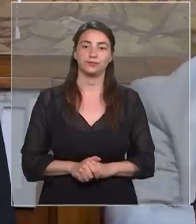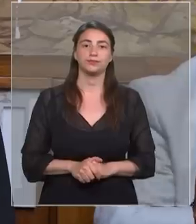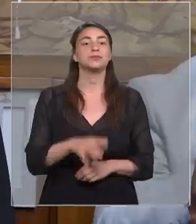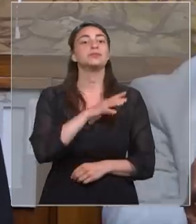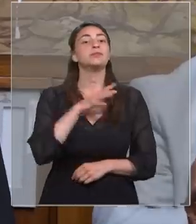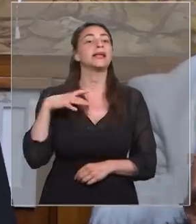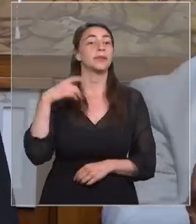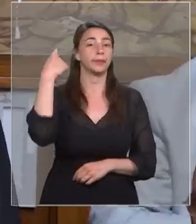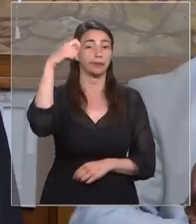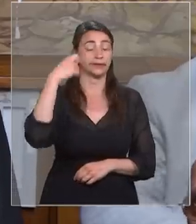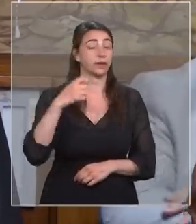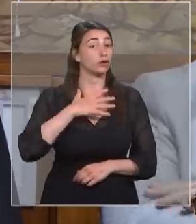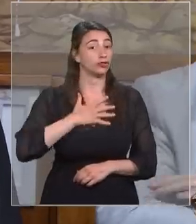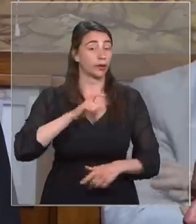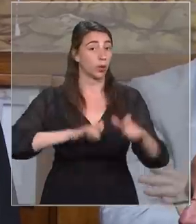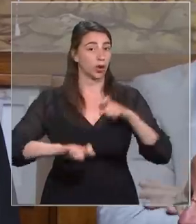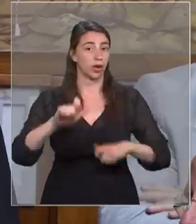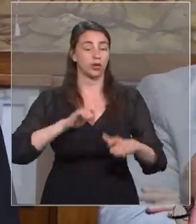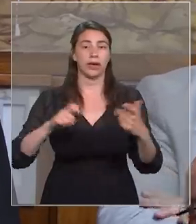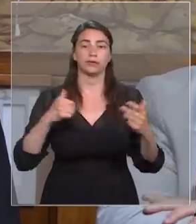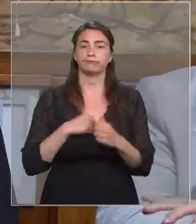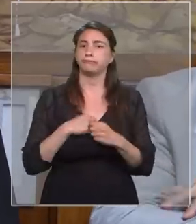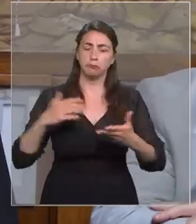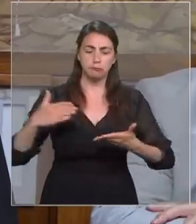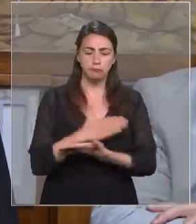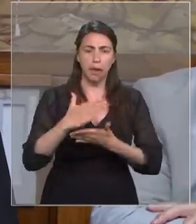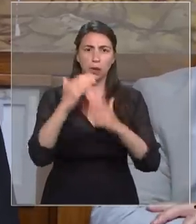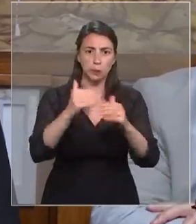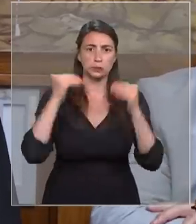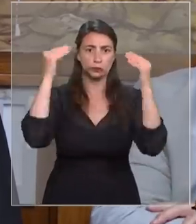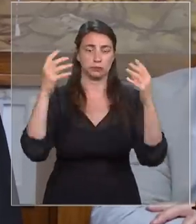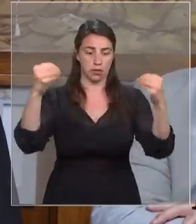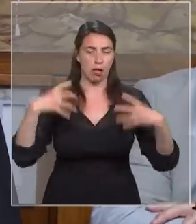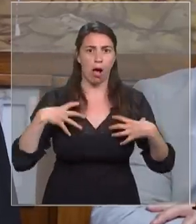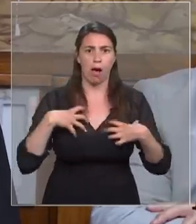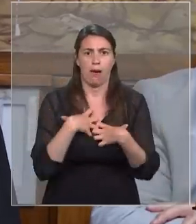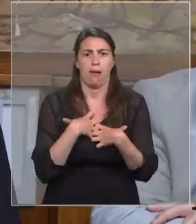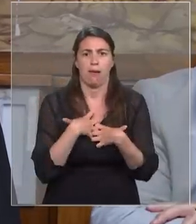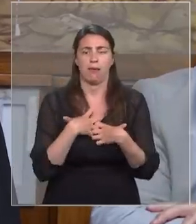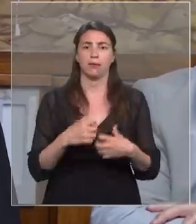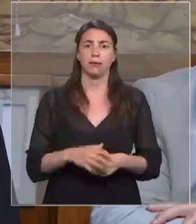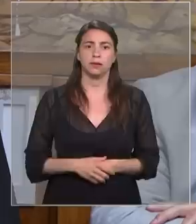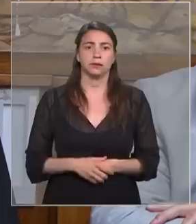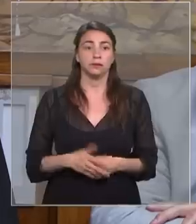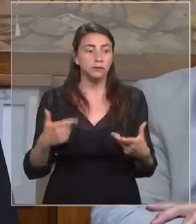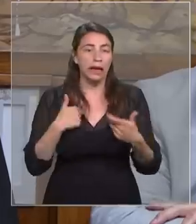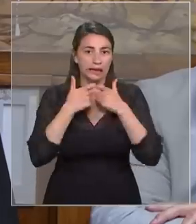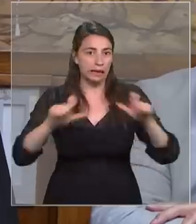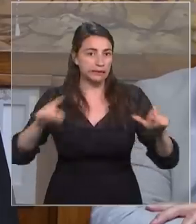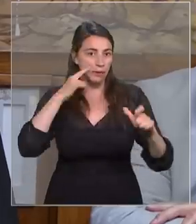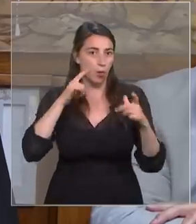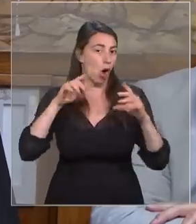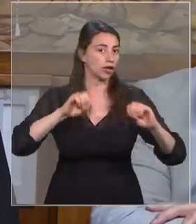la Présidente, chers collègues, Parcoursup est devenu synonyme d'angoisse. L'accès à l'enseignement supérieur est aujourd'hui un